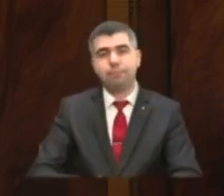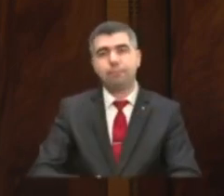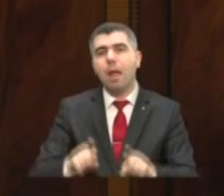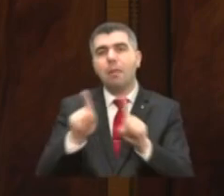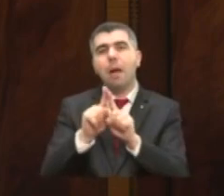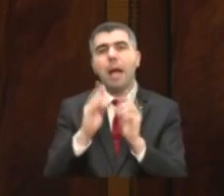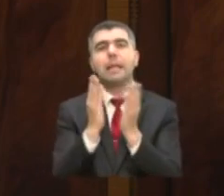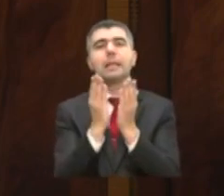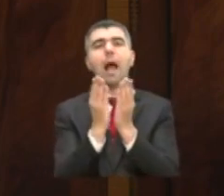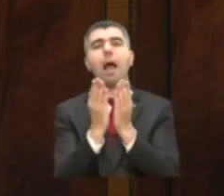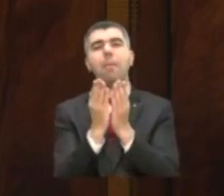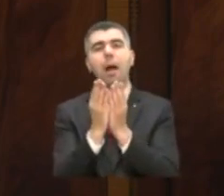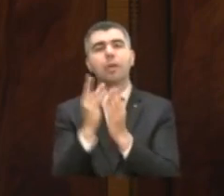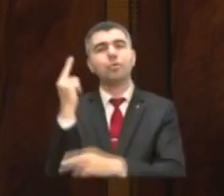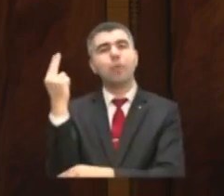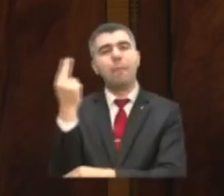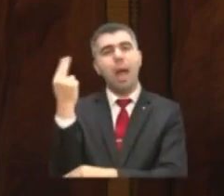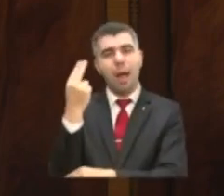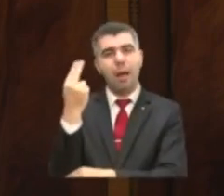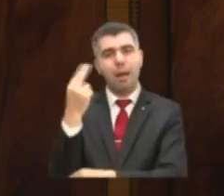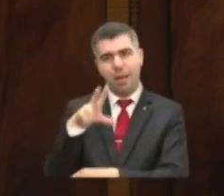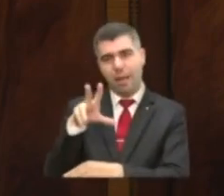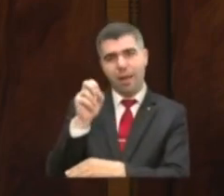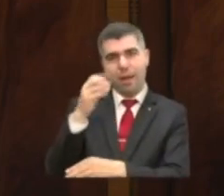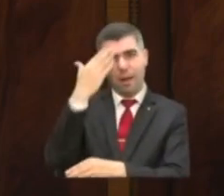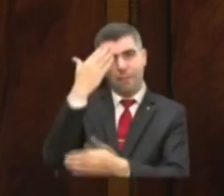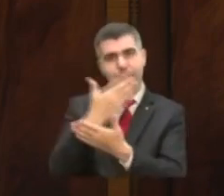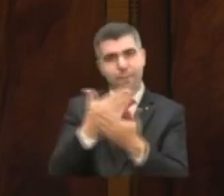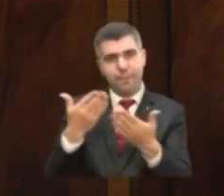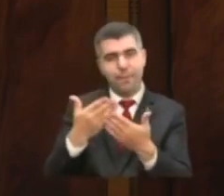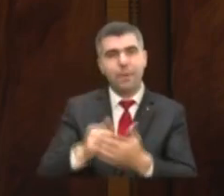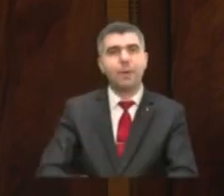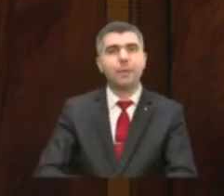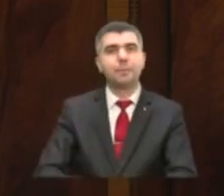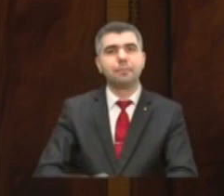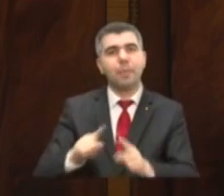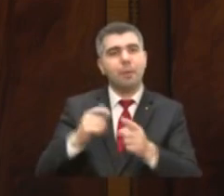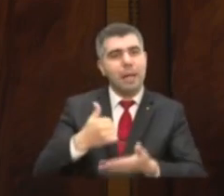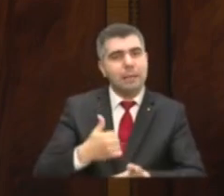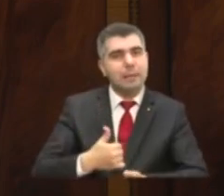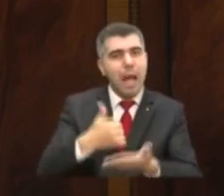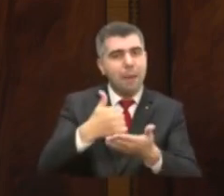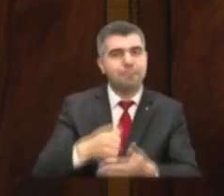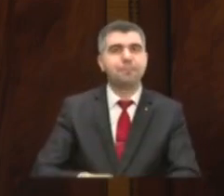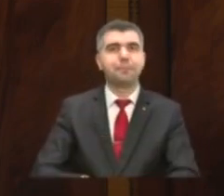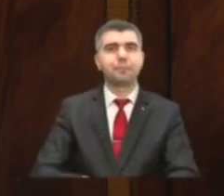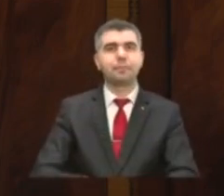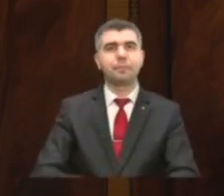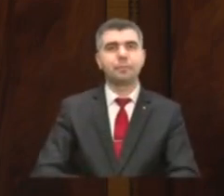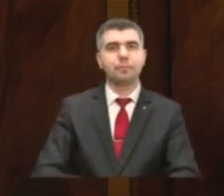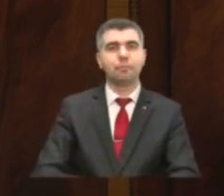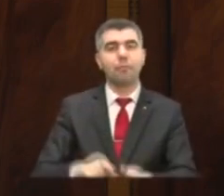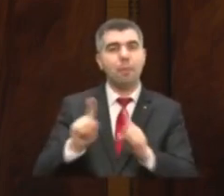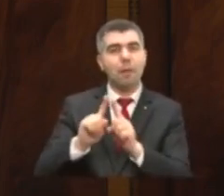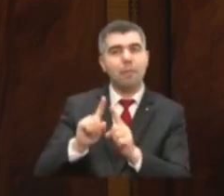جميع الجهود التي تمت في هذا المجال للدعم الاجتماعي، وخصوصا